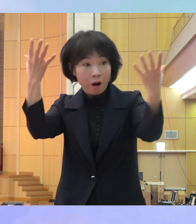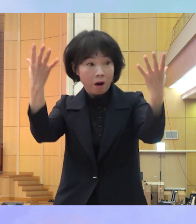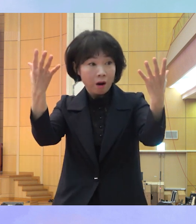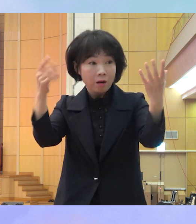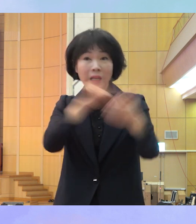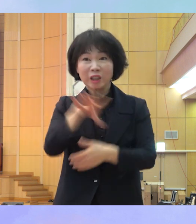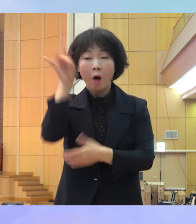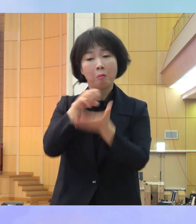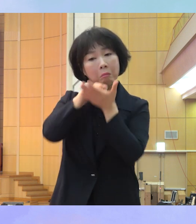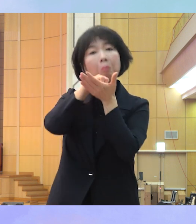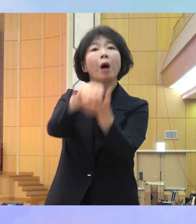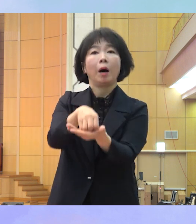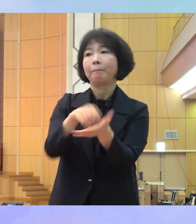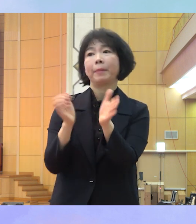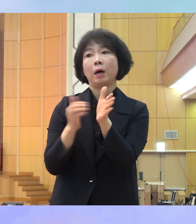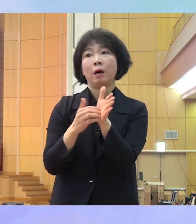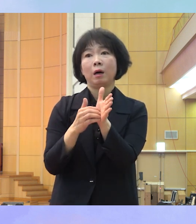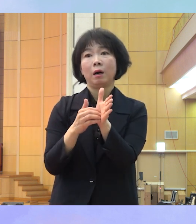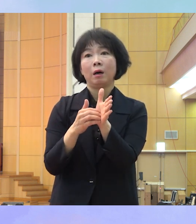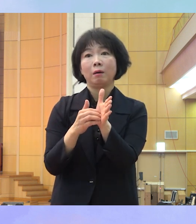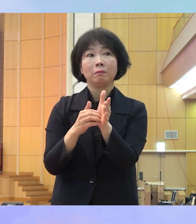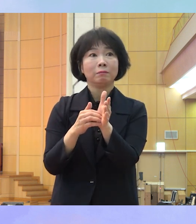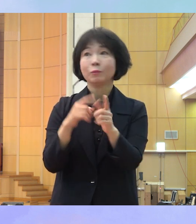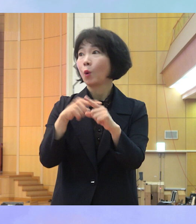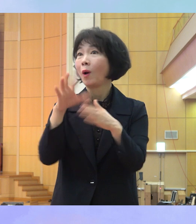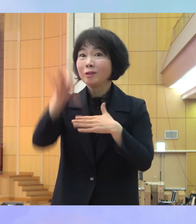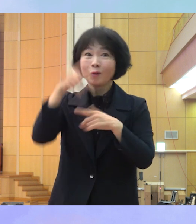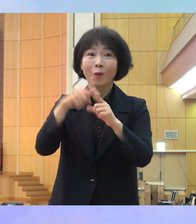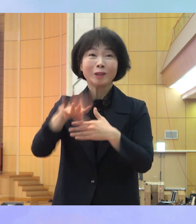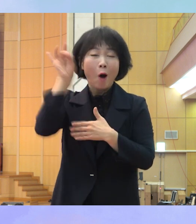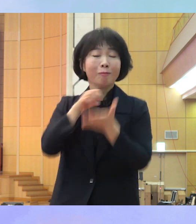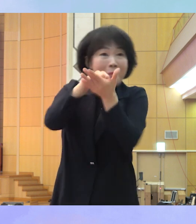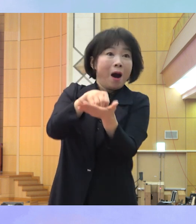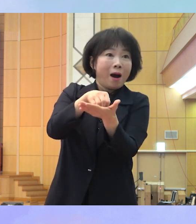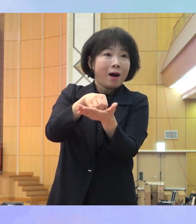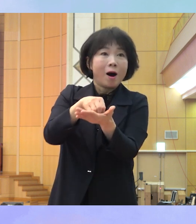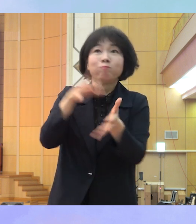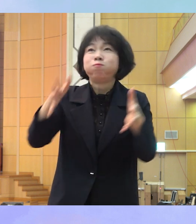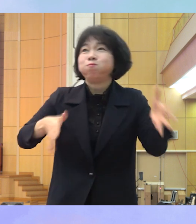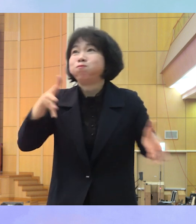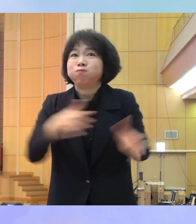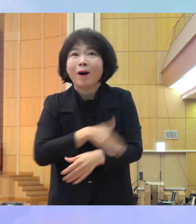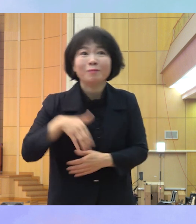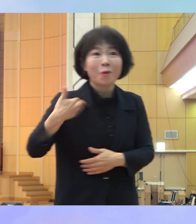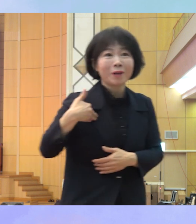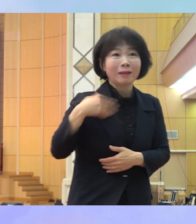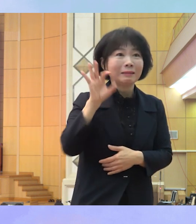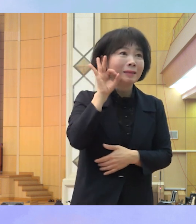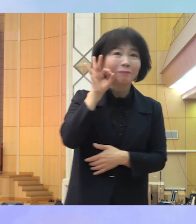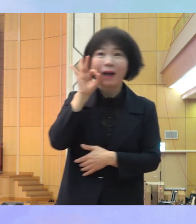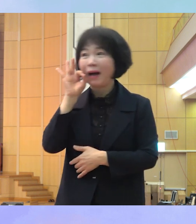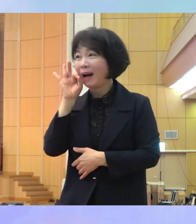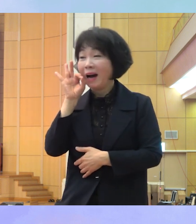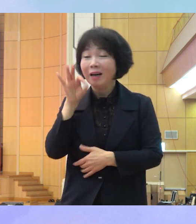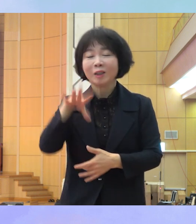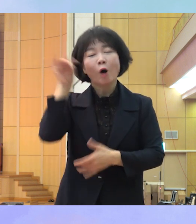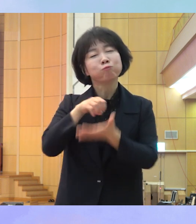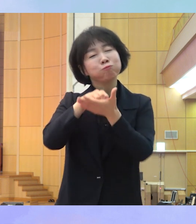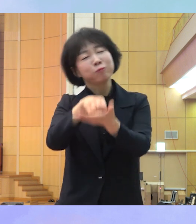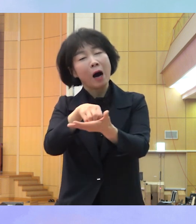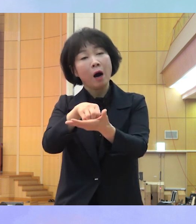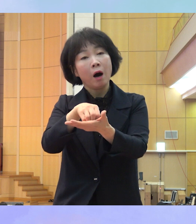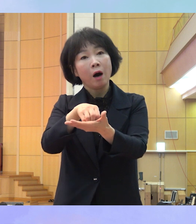성찬식 주일날 교회에 나왔습니다. 처음으로 교회 나와가지고